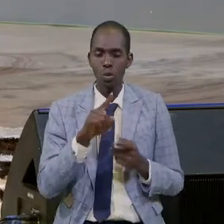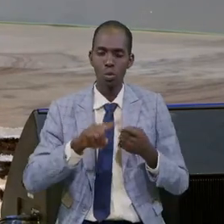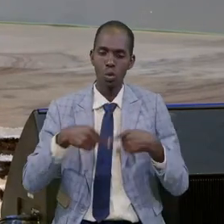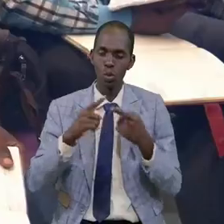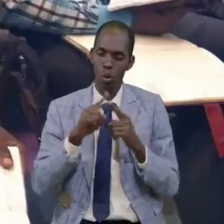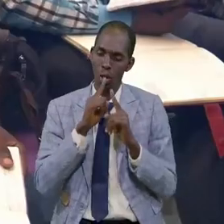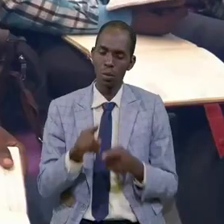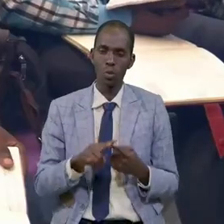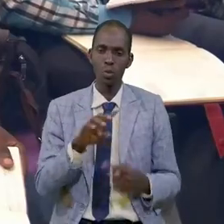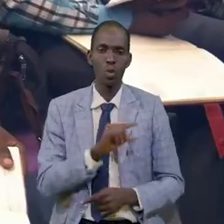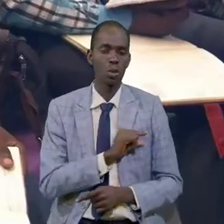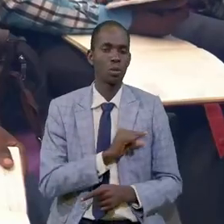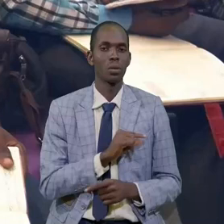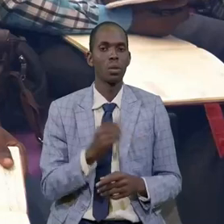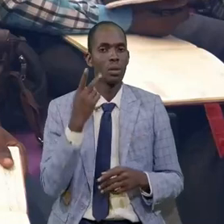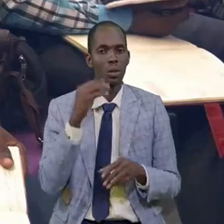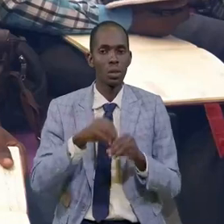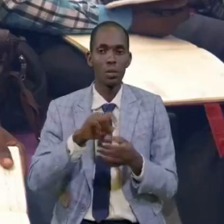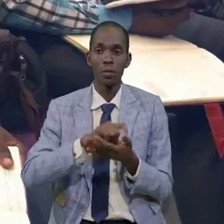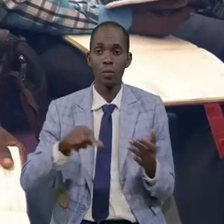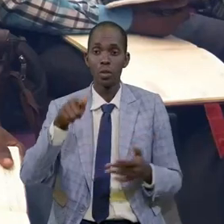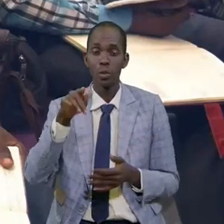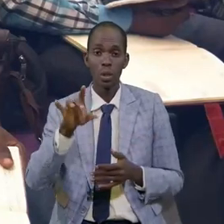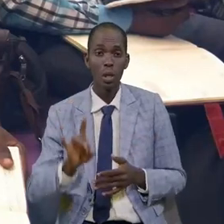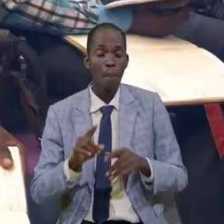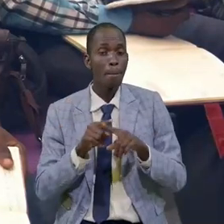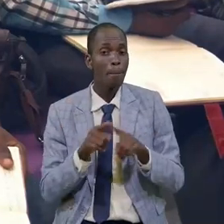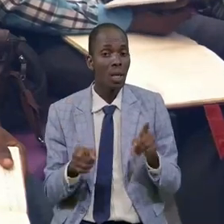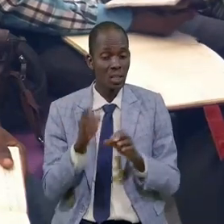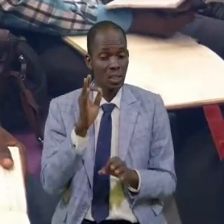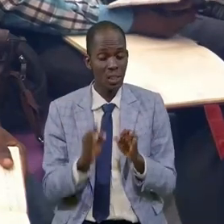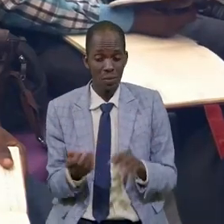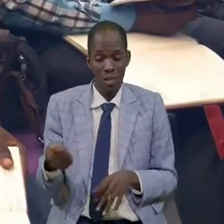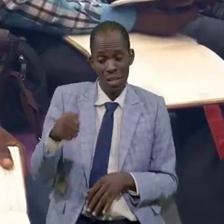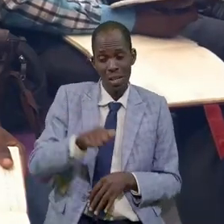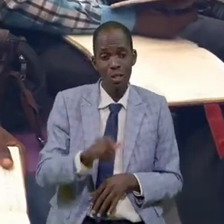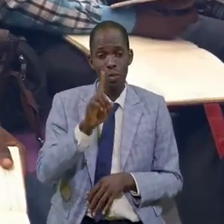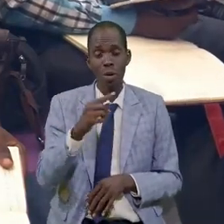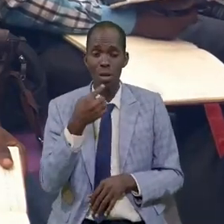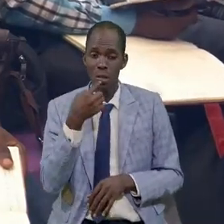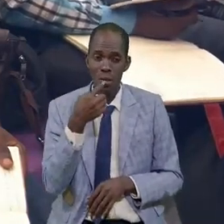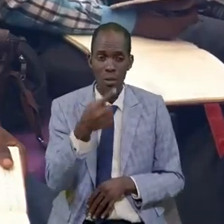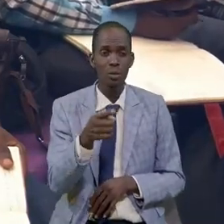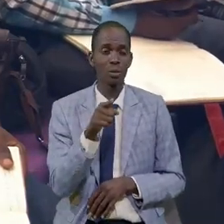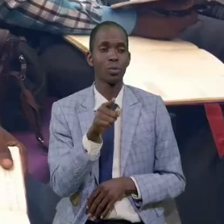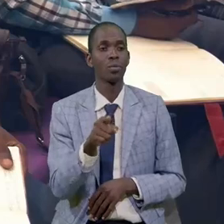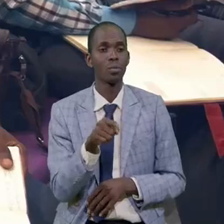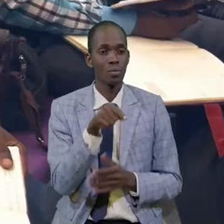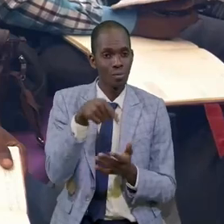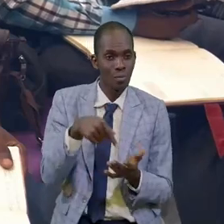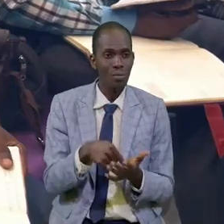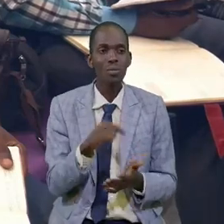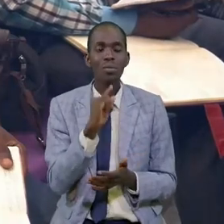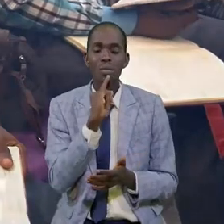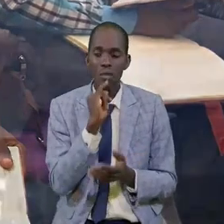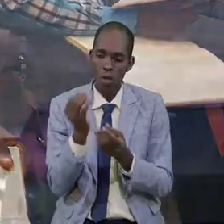répondre? Verset 28. 28 dit, mais si quelqu'un vous dit, ceci